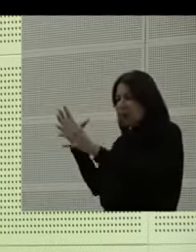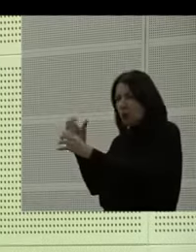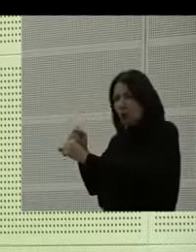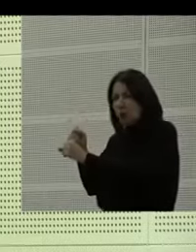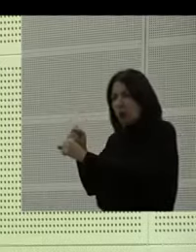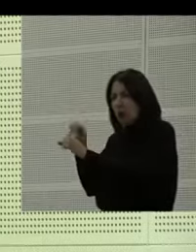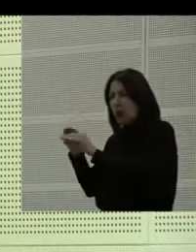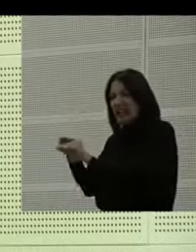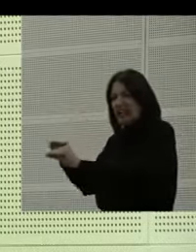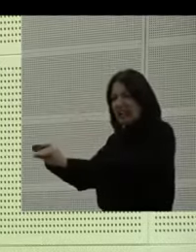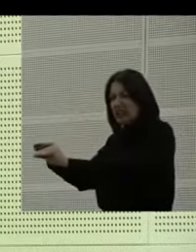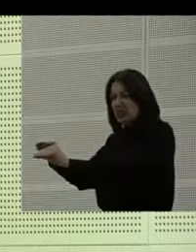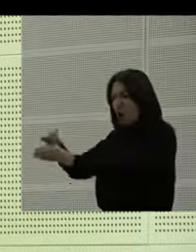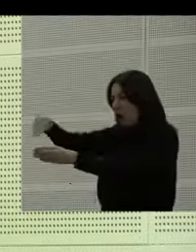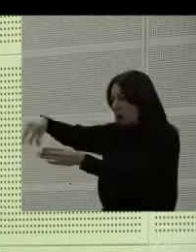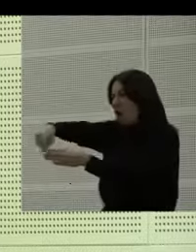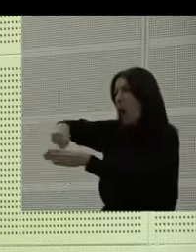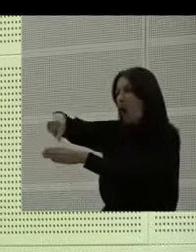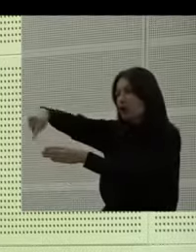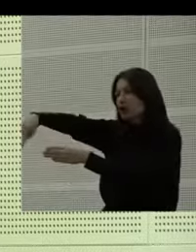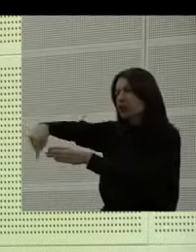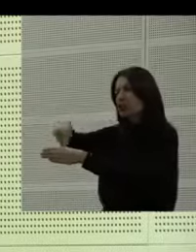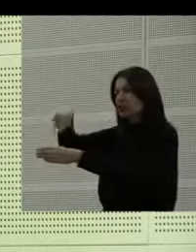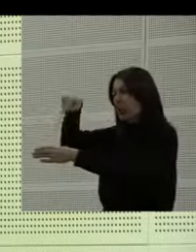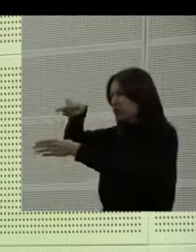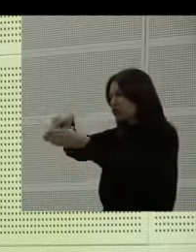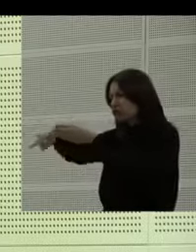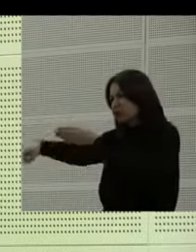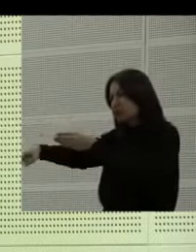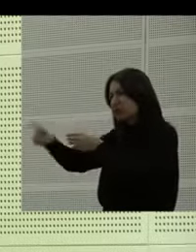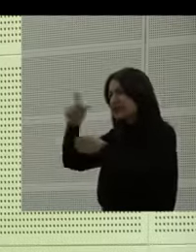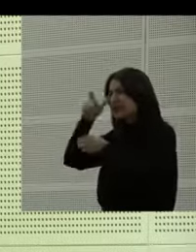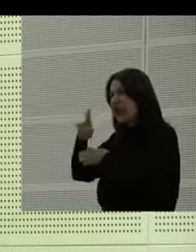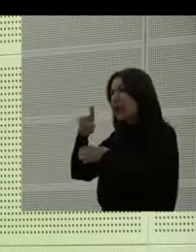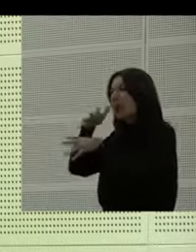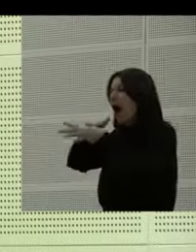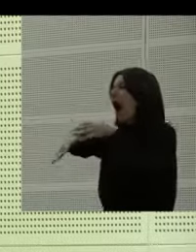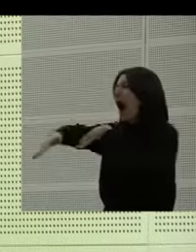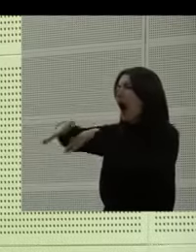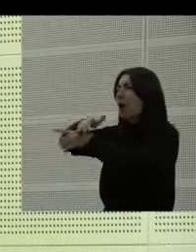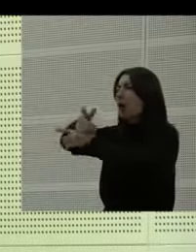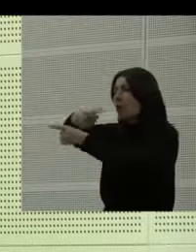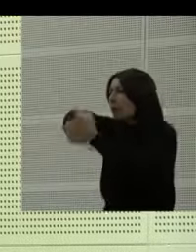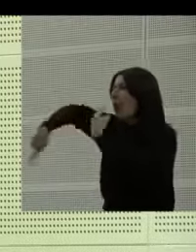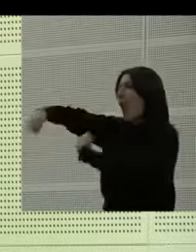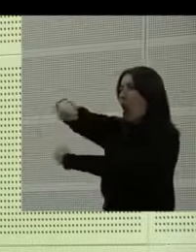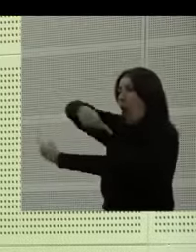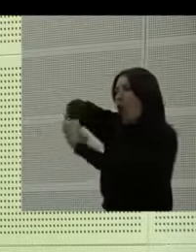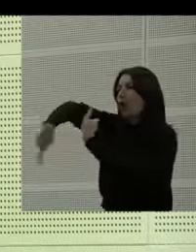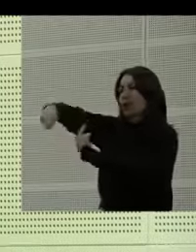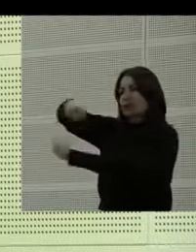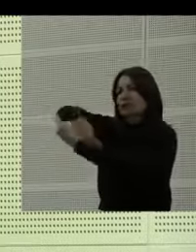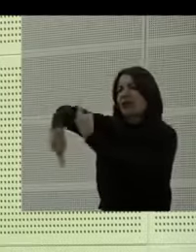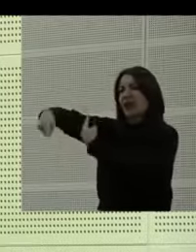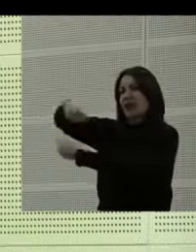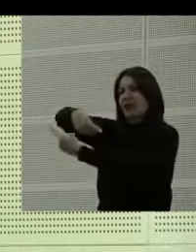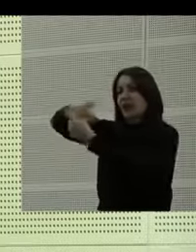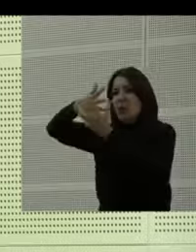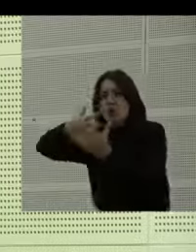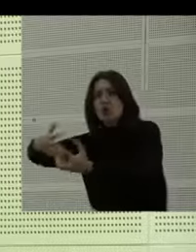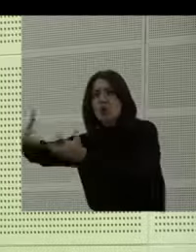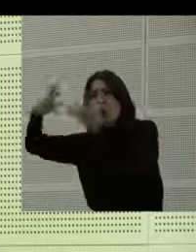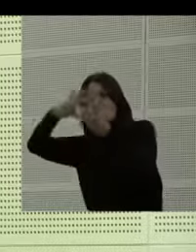al vortice profondo dell'oceano, dove le acque turbinando come ruote di mulino trascinavano e inghiottivano